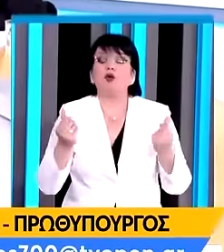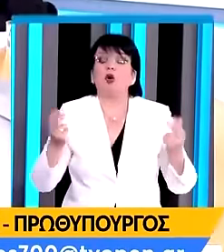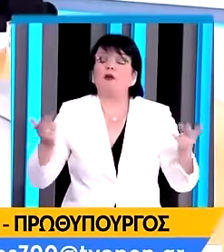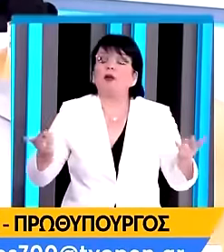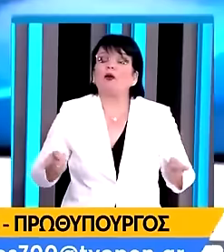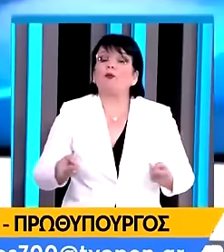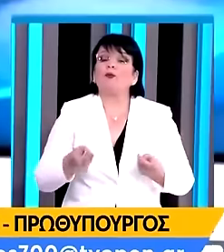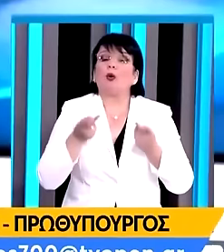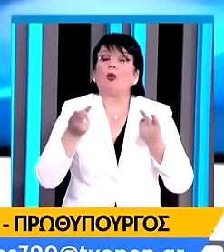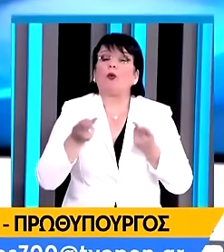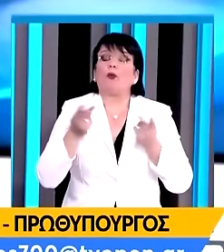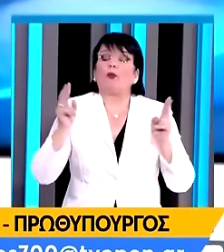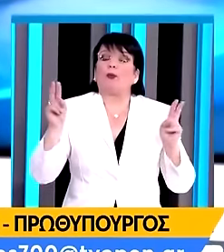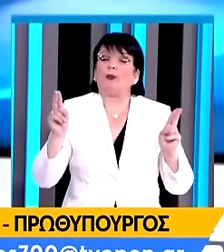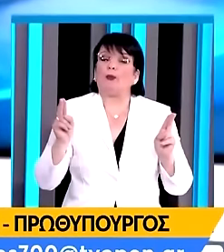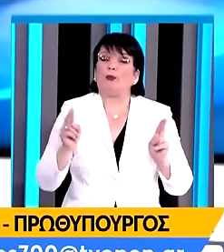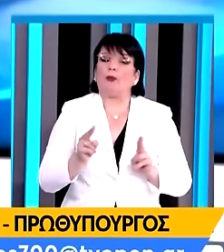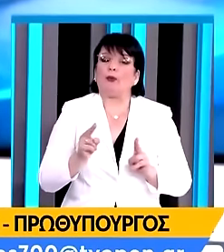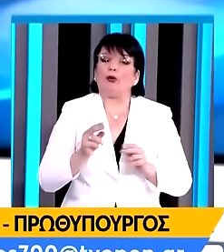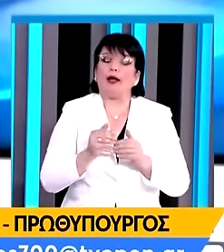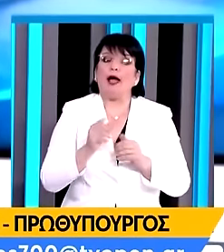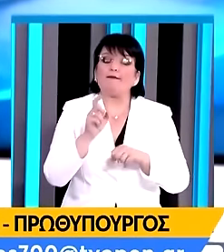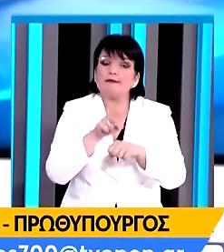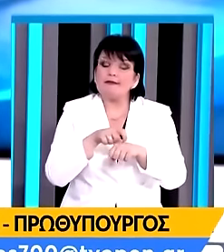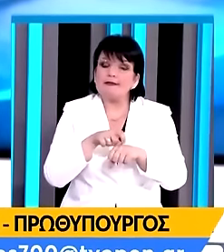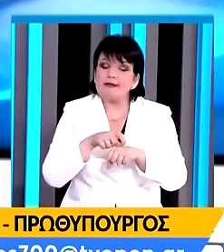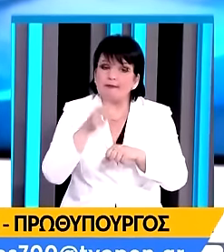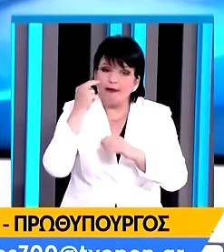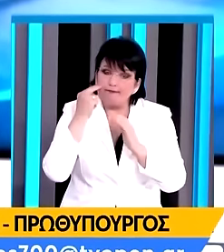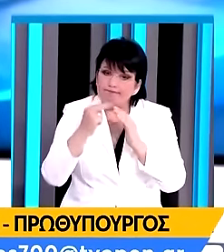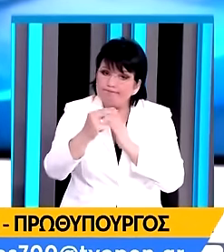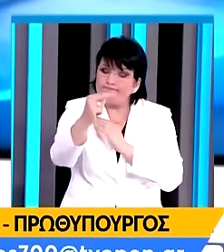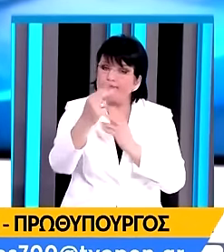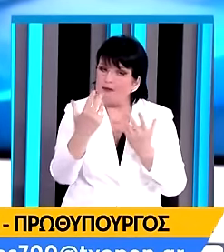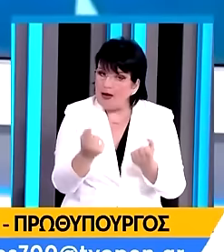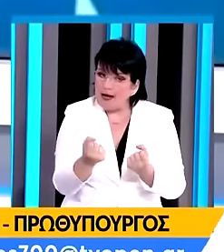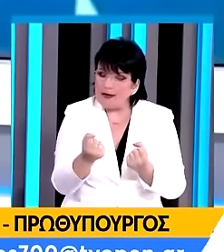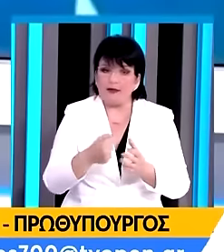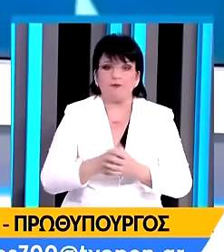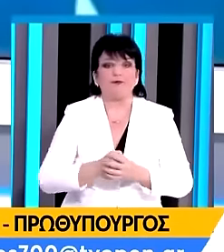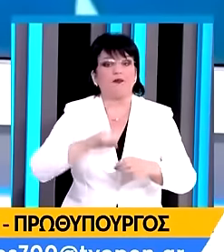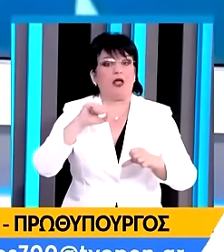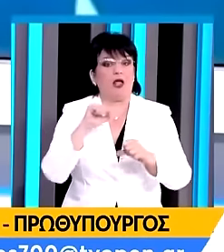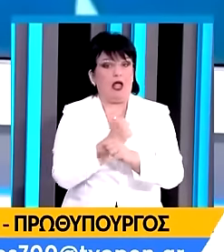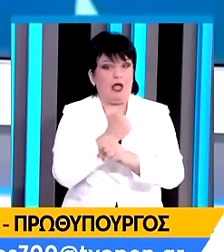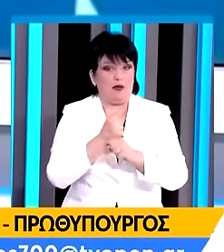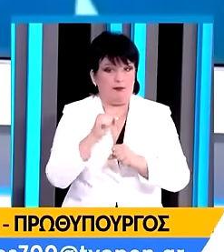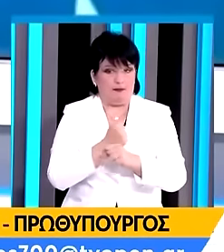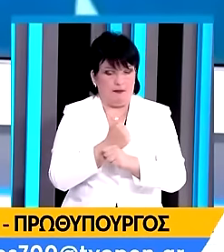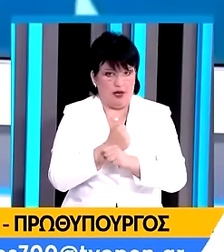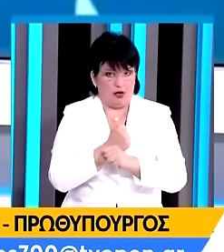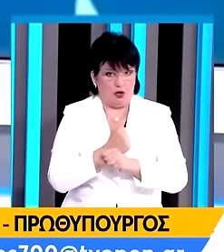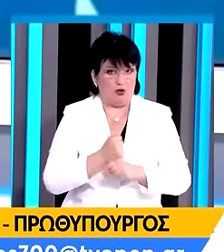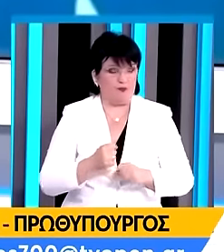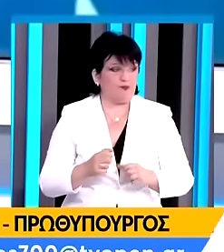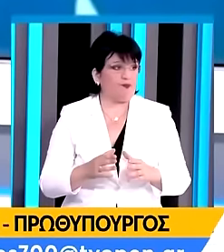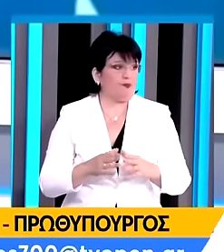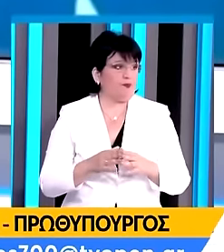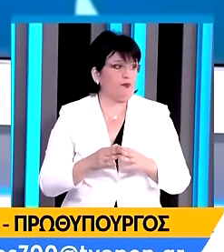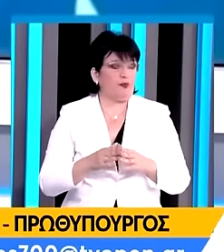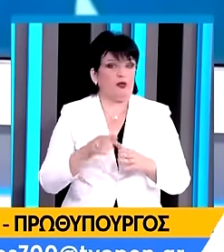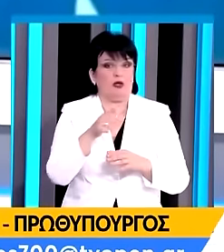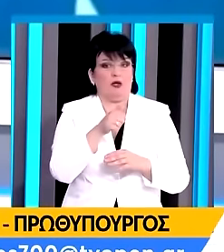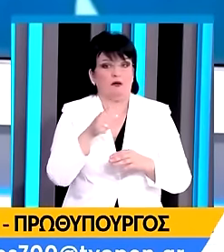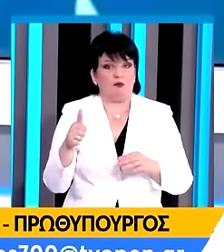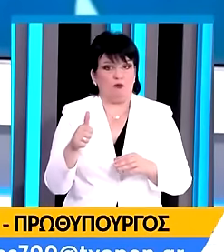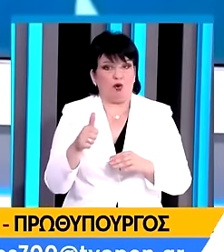ελάφρυνσης πέραν αυτών που κάνετε υπάρχει αυτή τη στιγμή στον ορίζοντα? Κοιτάξτε, επιμένω πολύ στις αυξήσεις των μισθών. Γιατί είναι ο μόνιμος